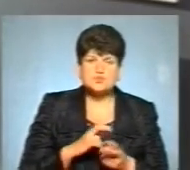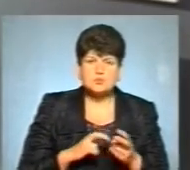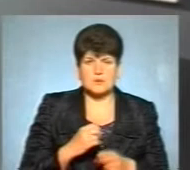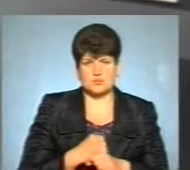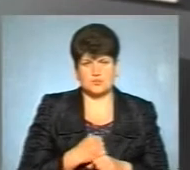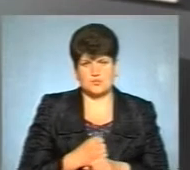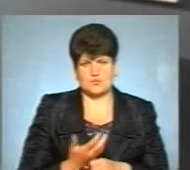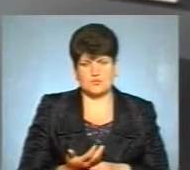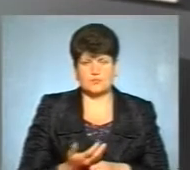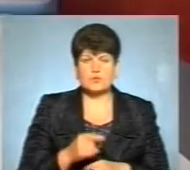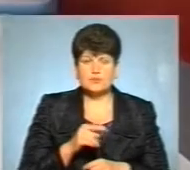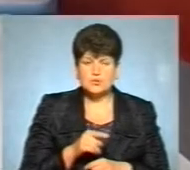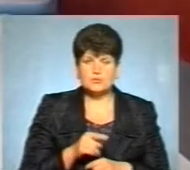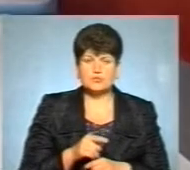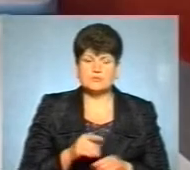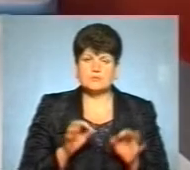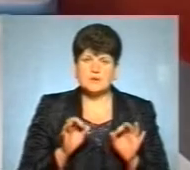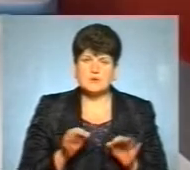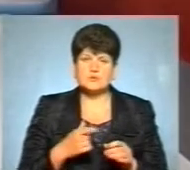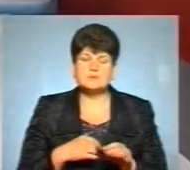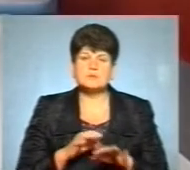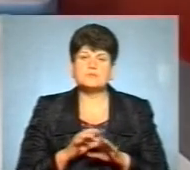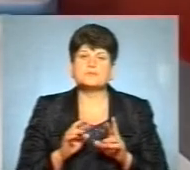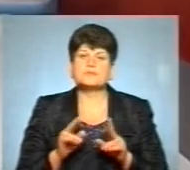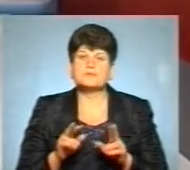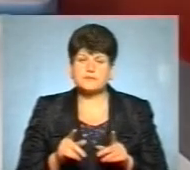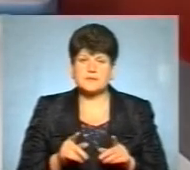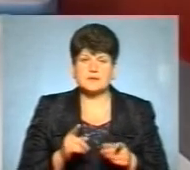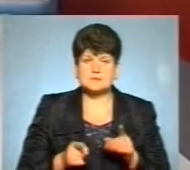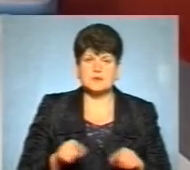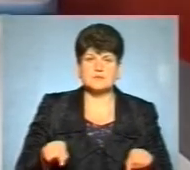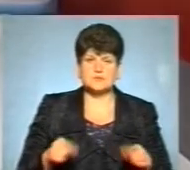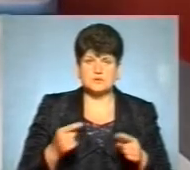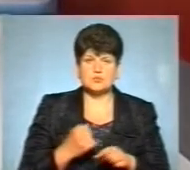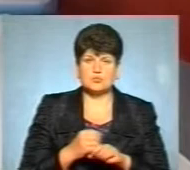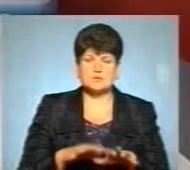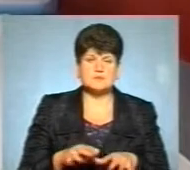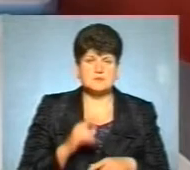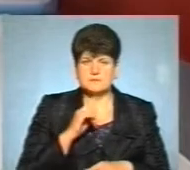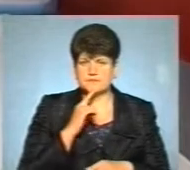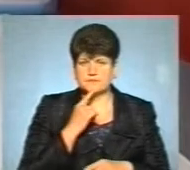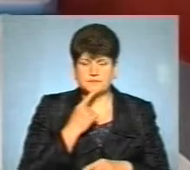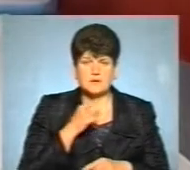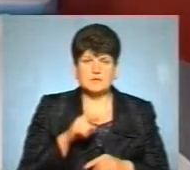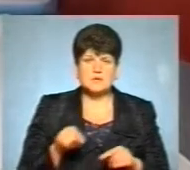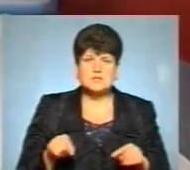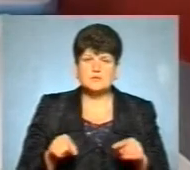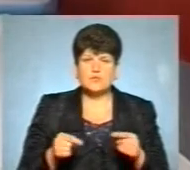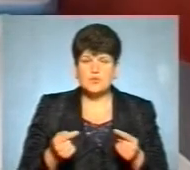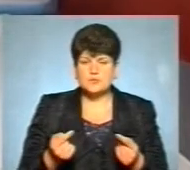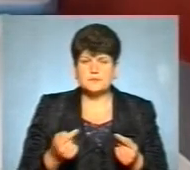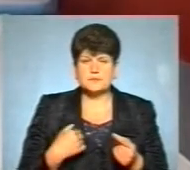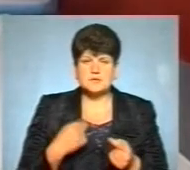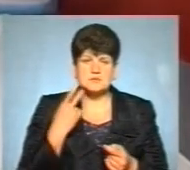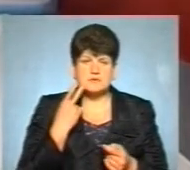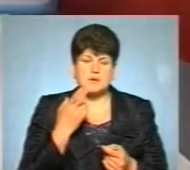І тут питання в тому, як правильно себе повести. Насправді, створити робочі місця дуже важко. І вони створюються, ну, ми завжди